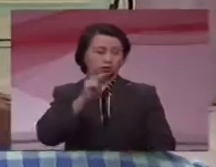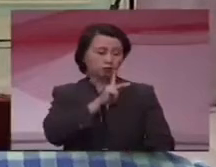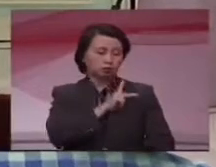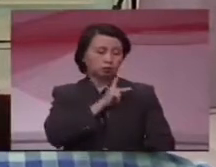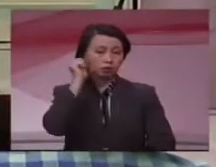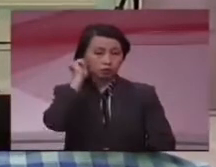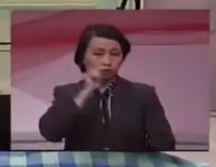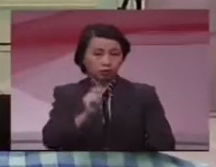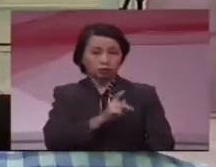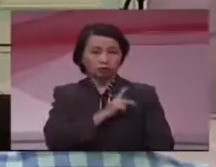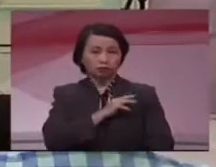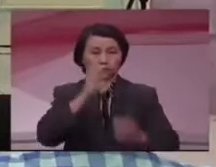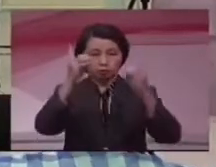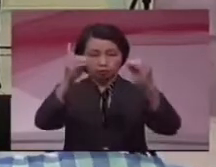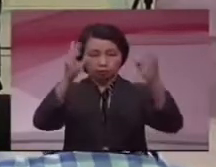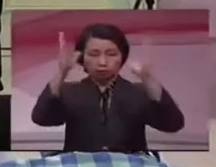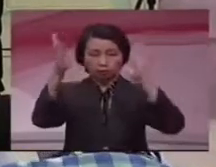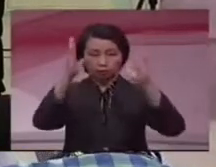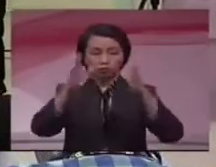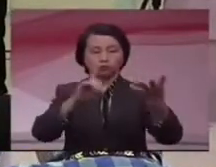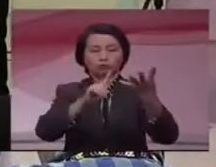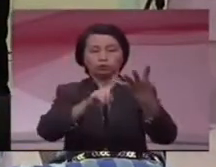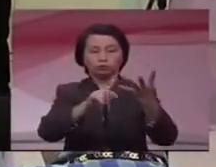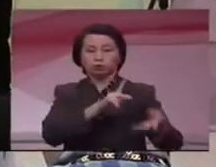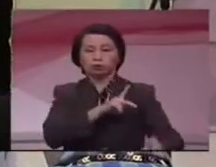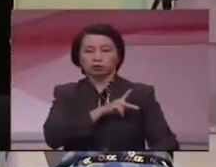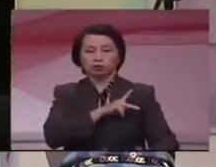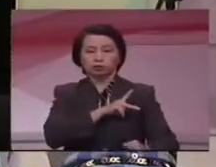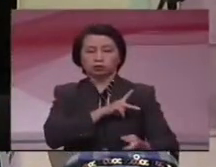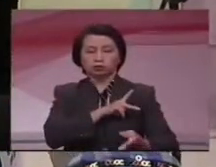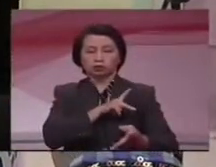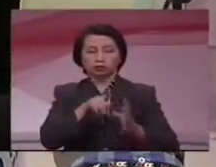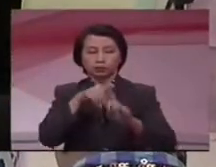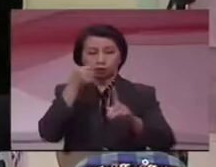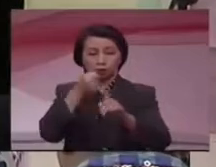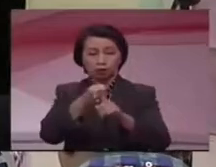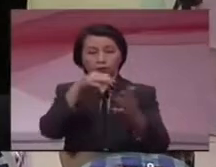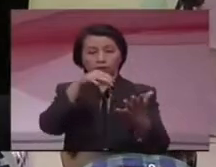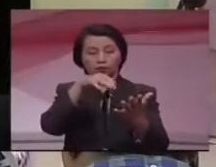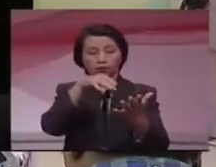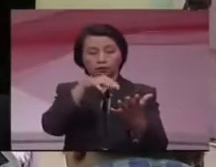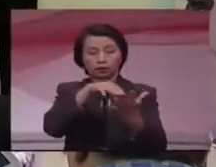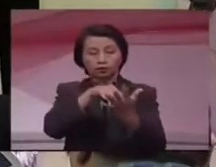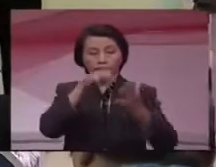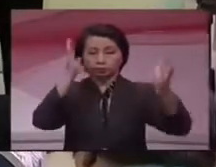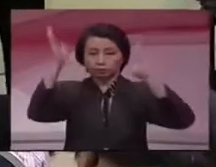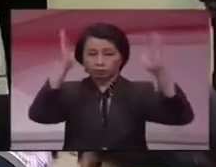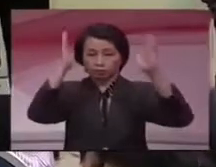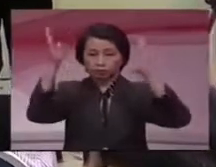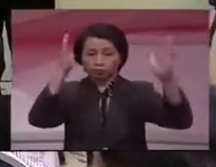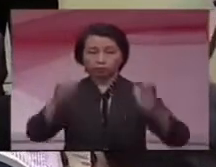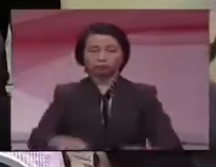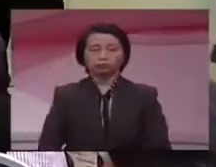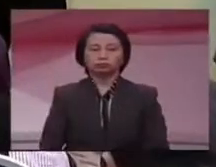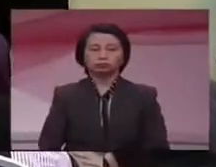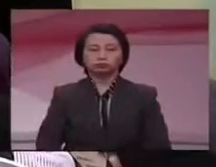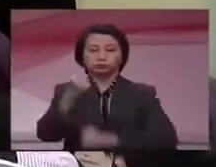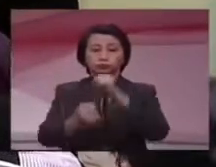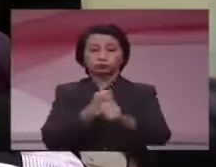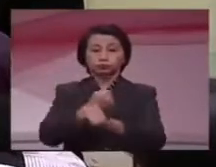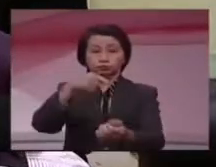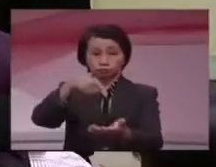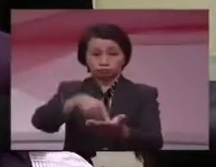Hai Kementerian Pendidikan Malaysia dan juga ketua pengarah pelajaran Malaysia tahun ini